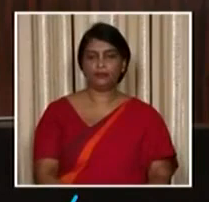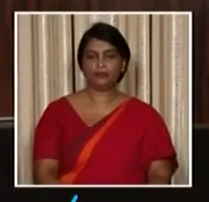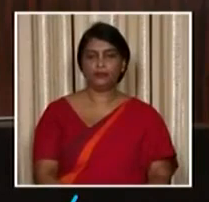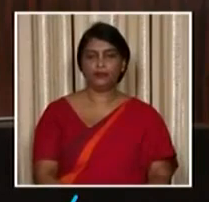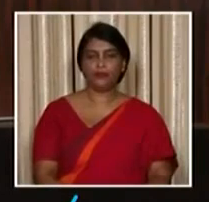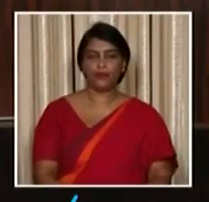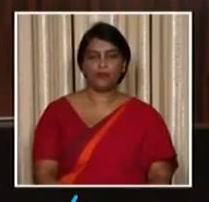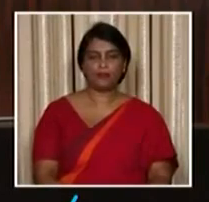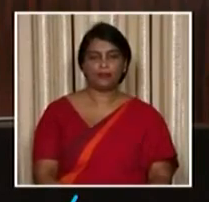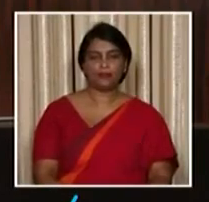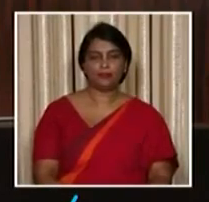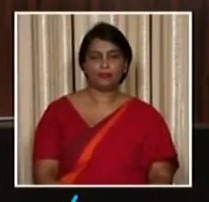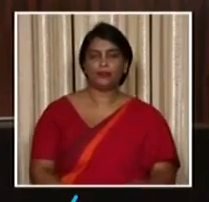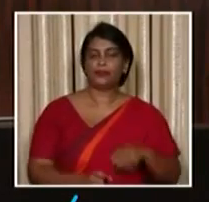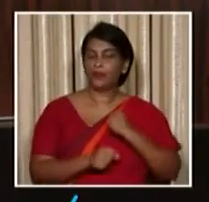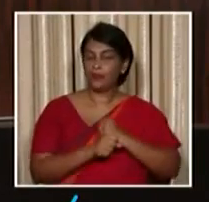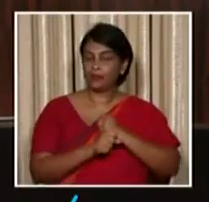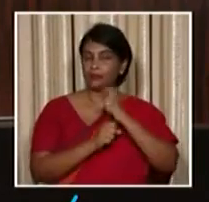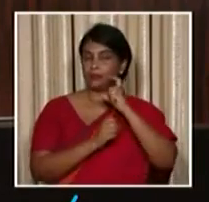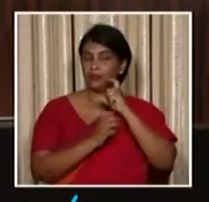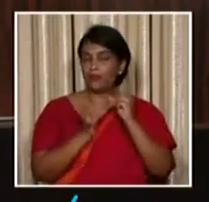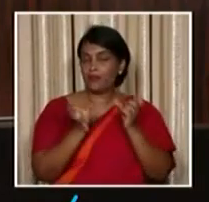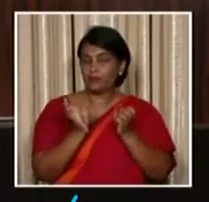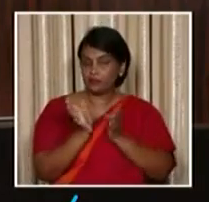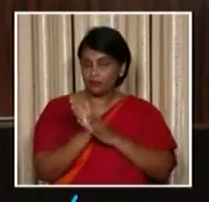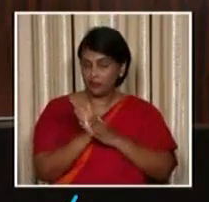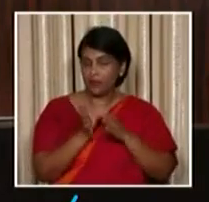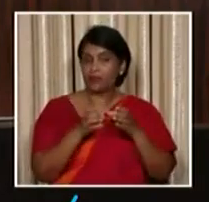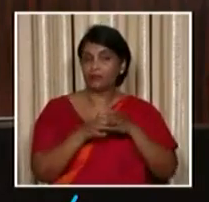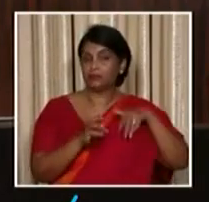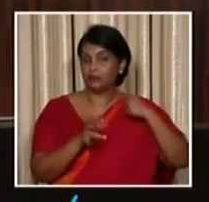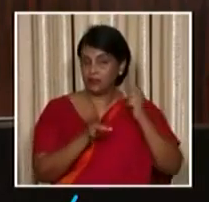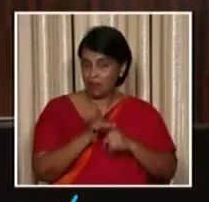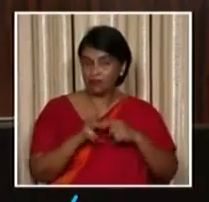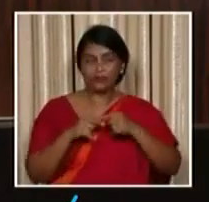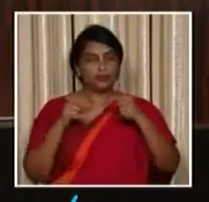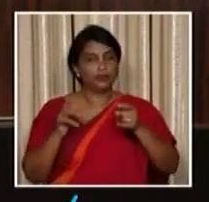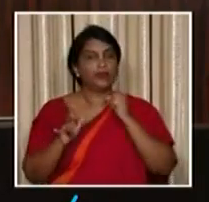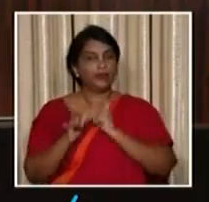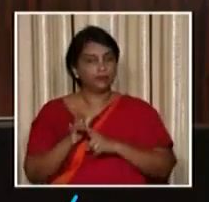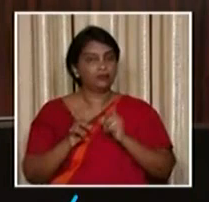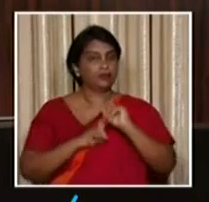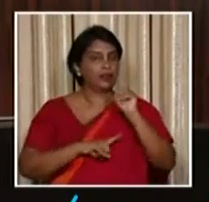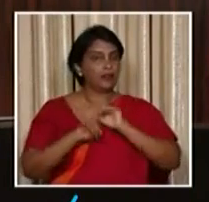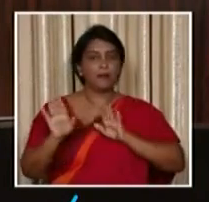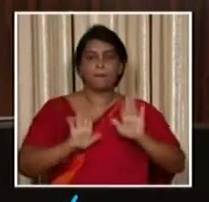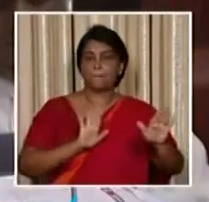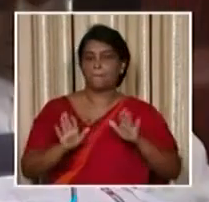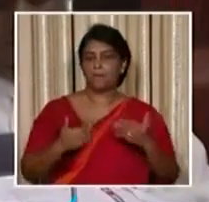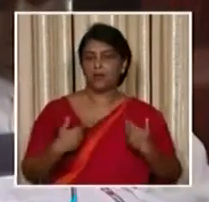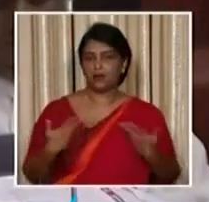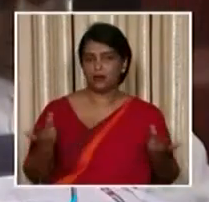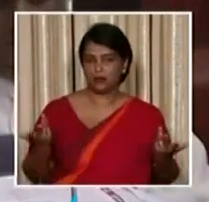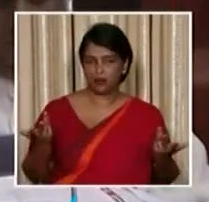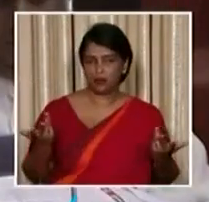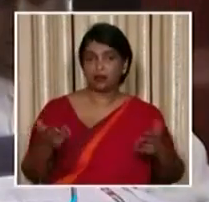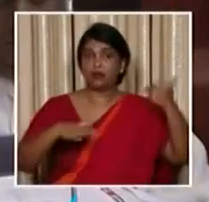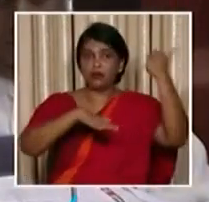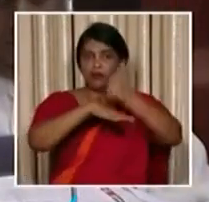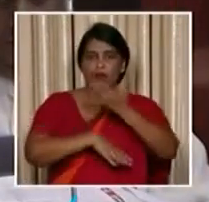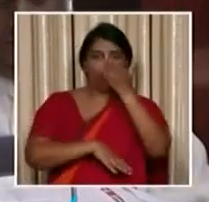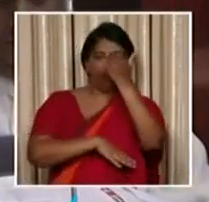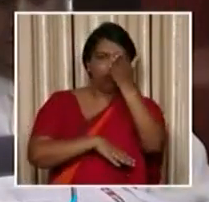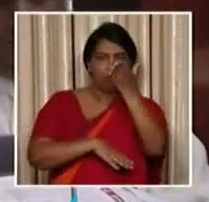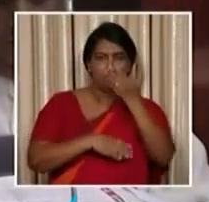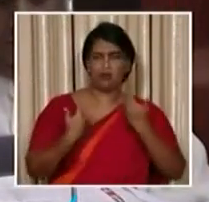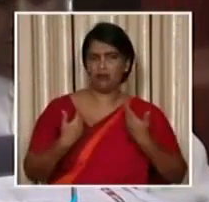කතානායකතුමනි ආණ්ඩුපක්ෂයේ ප්‍රධාන සංගීතයකටත් ඒ වගේ විපක්ෂයේ සංගීතයකටත් මේ පාර්ලිමේන්තුවේ මෙහෙමන්න බෑ. ඒ කරන්න ඕන මූලාසන. හොඳයි